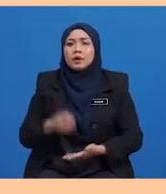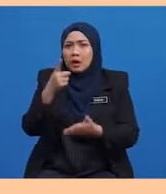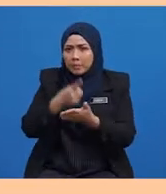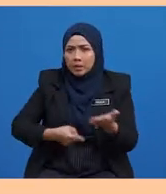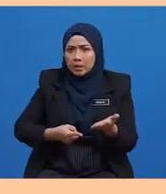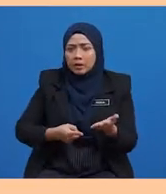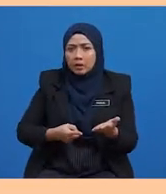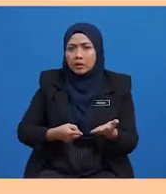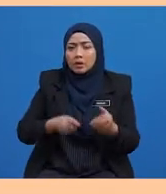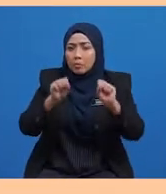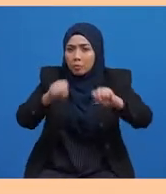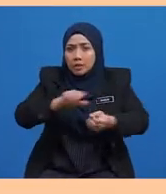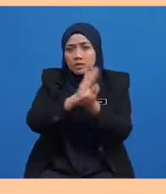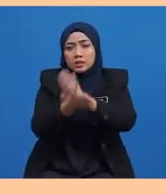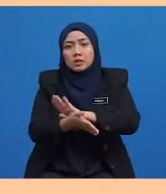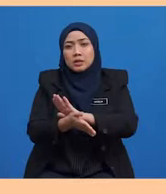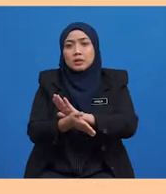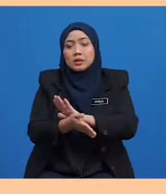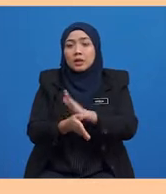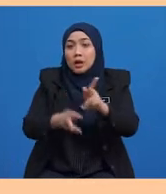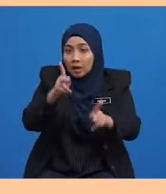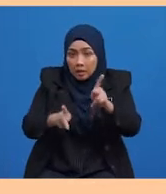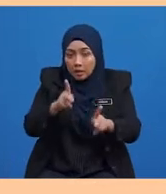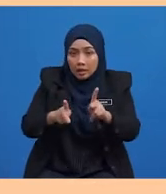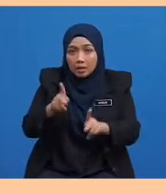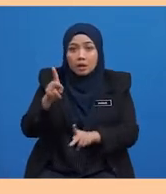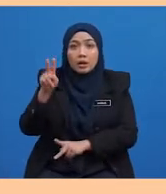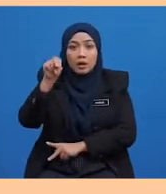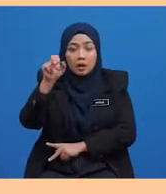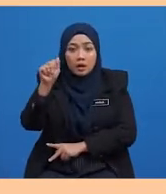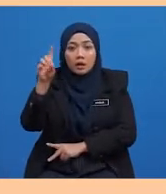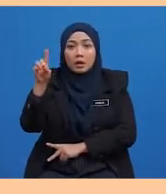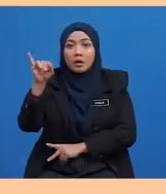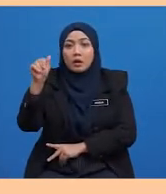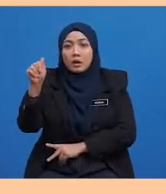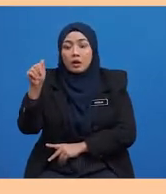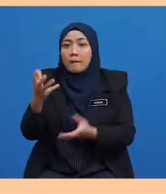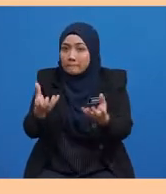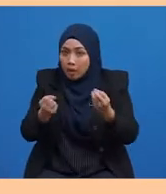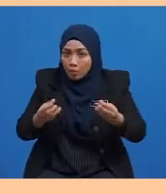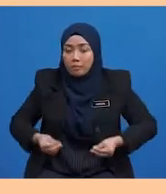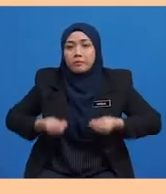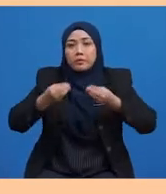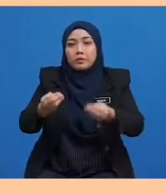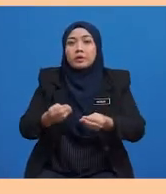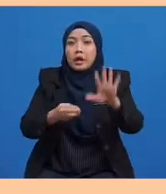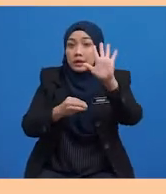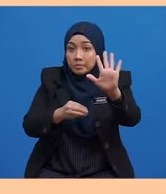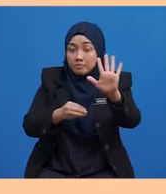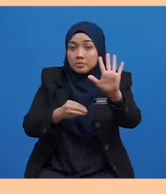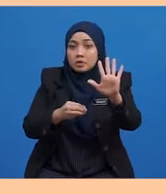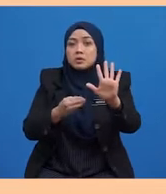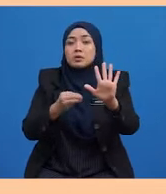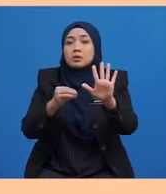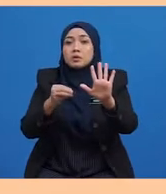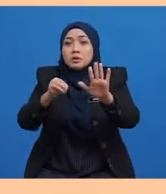Apakah kebolehjadian jika Nadia ingin memberikan 5 biji bolah